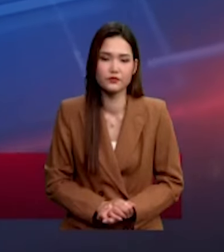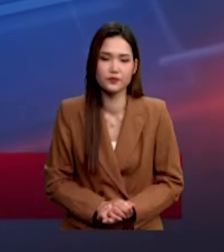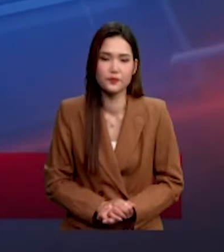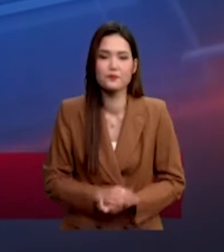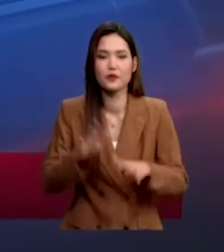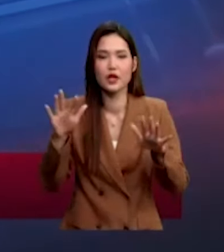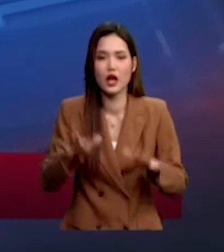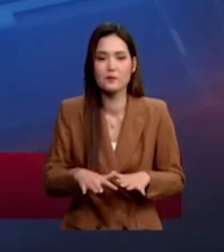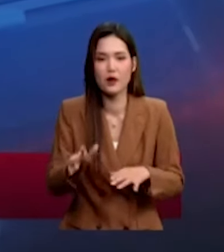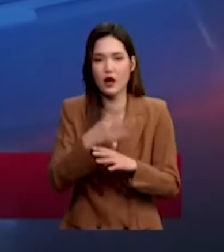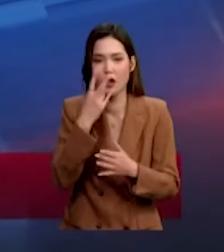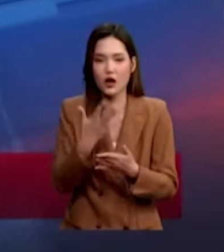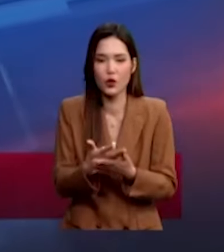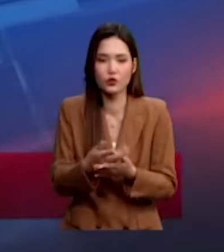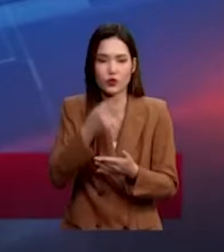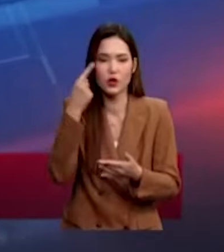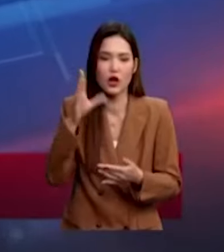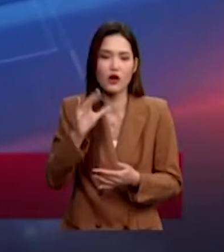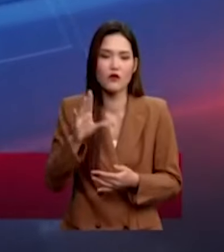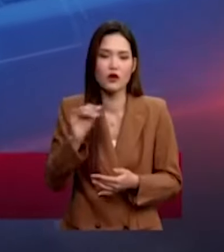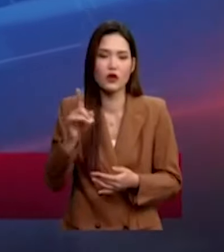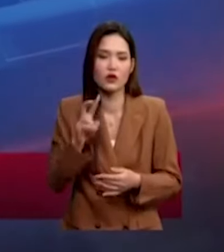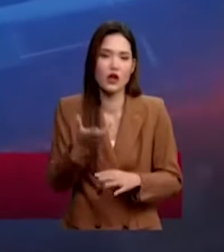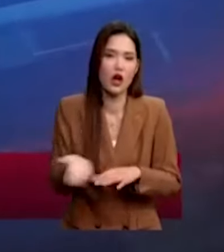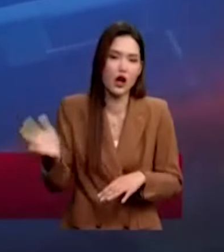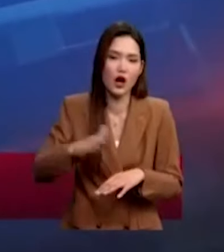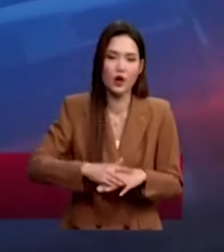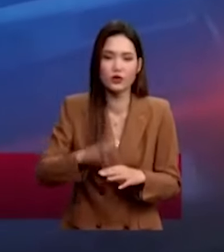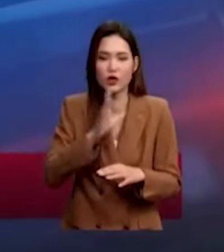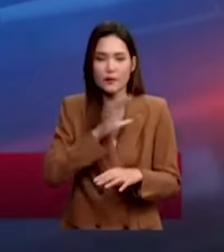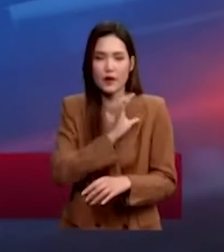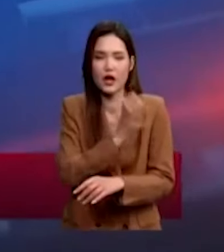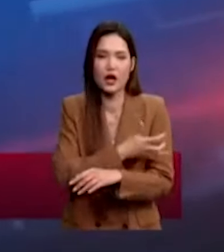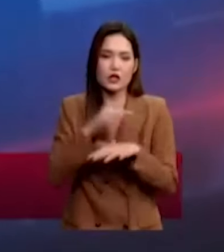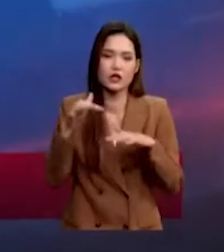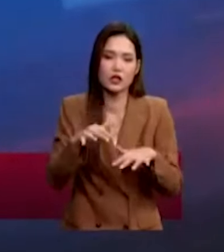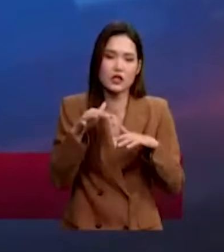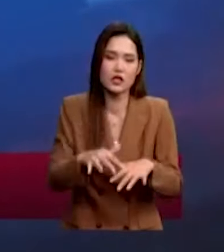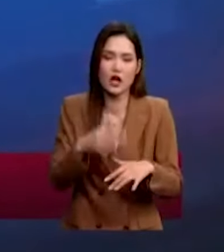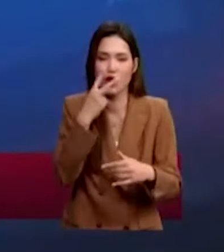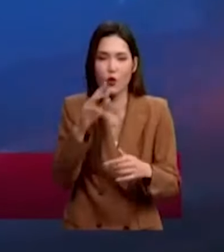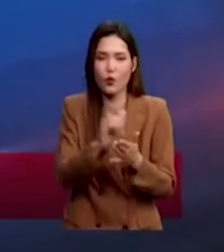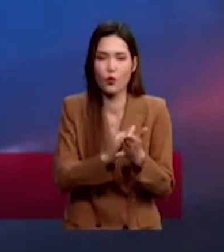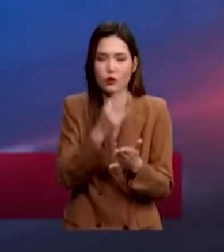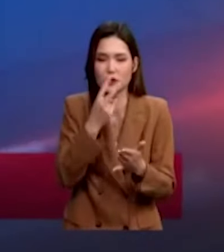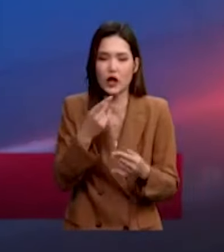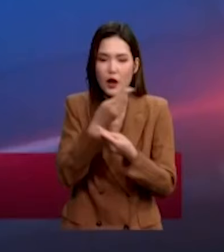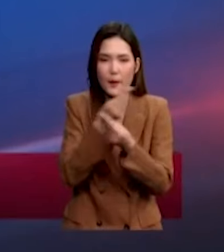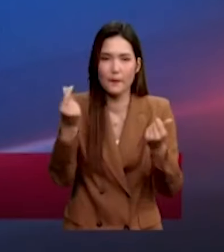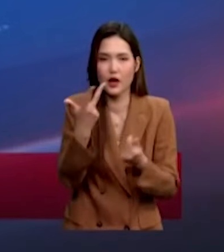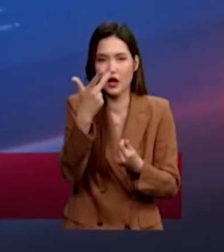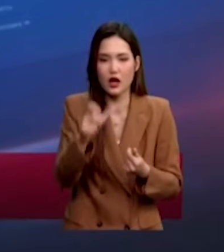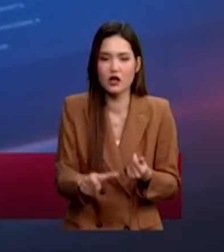Местную речку Барлы активно прочесывают водолазы. Поиски осложняются сильным течением и нулевой видимостью. На днях здесь пропали 3